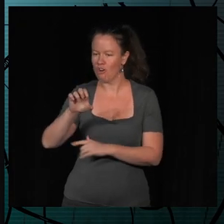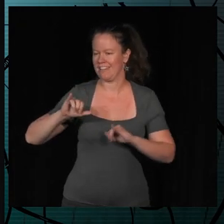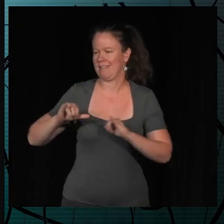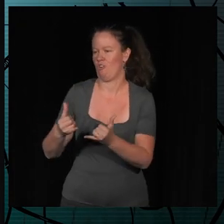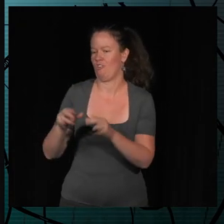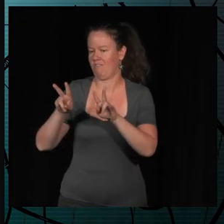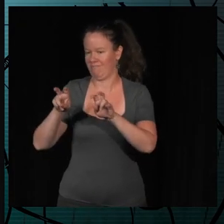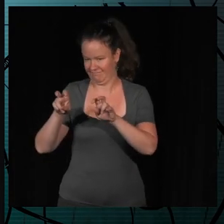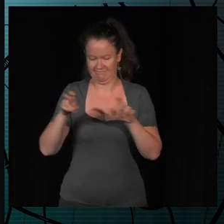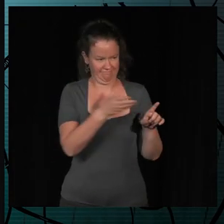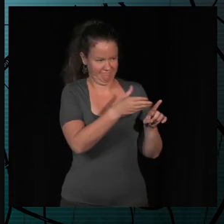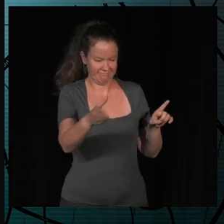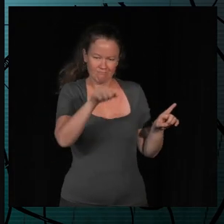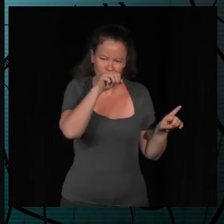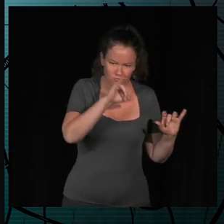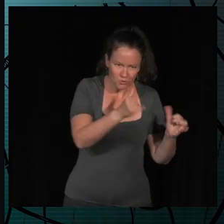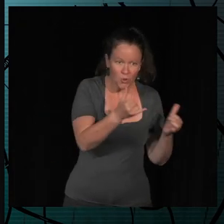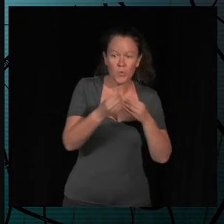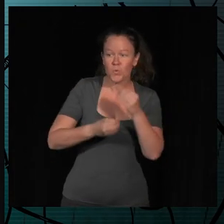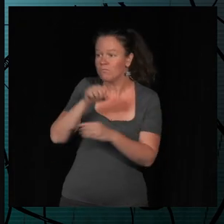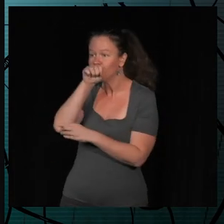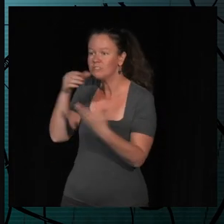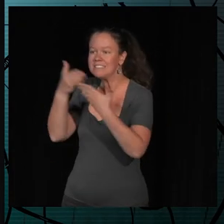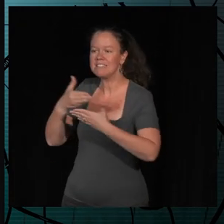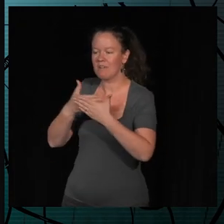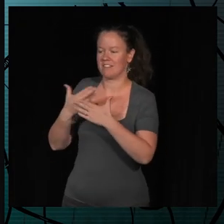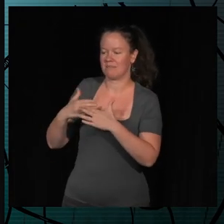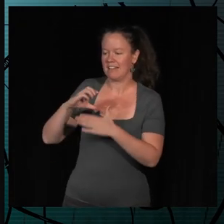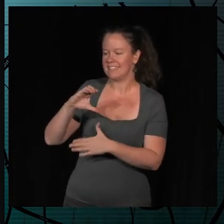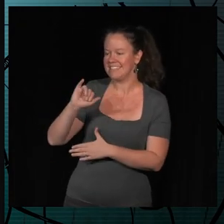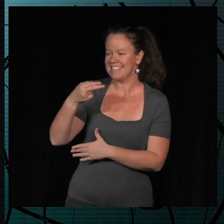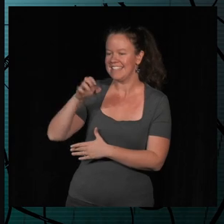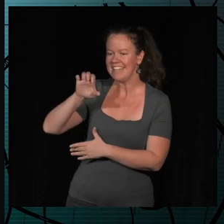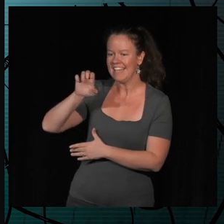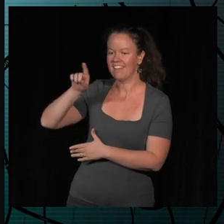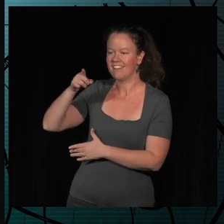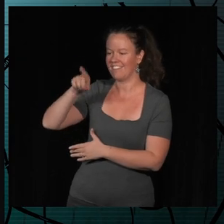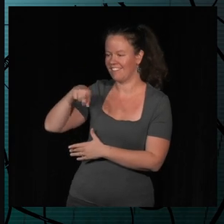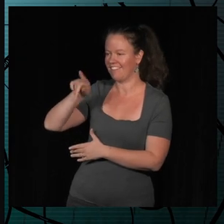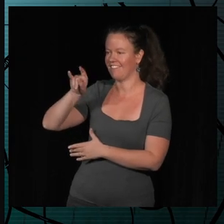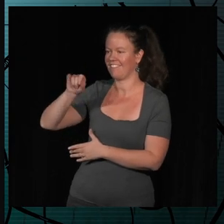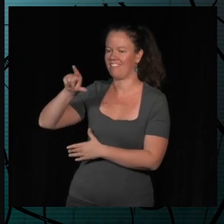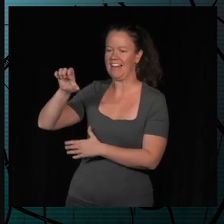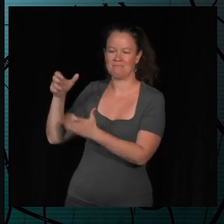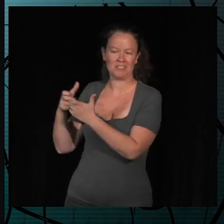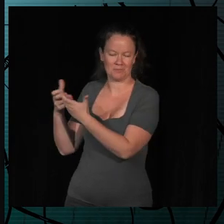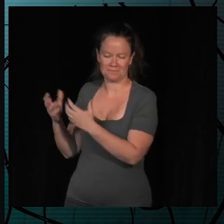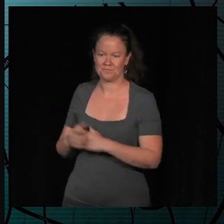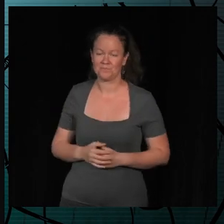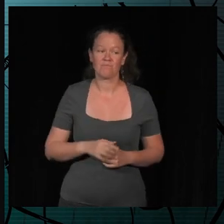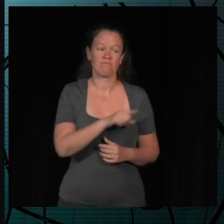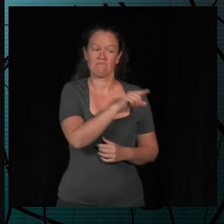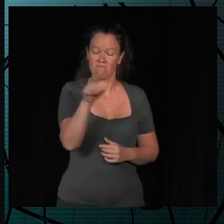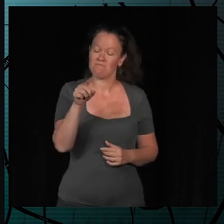et donc voilà mais la question c'est ce que je trouve intéressant c'est que par exemple le hardcore gamer est